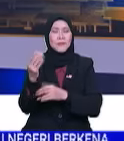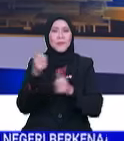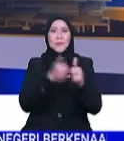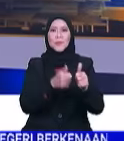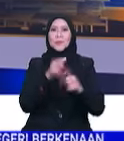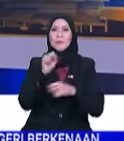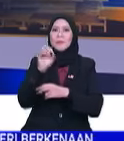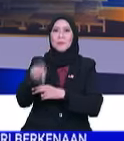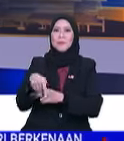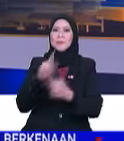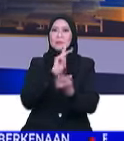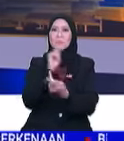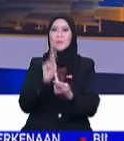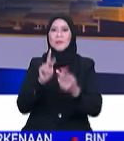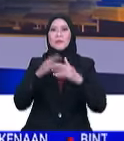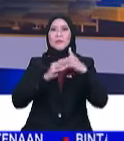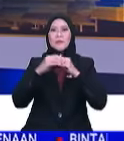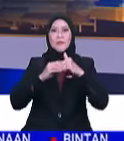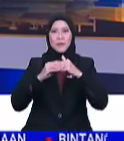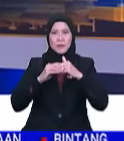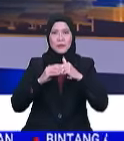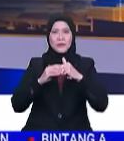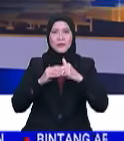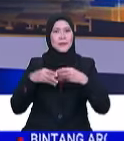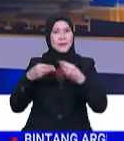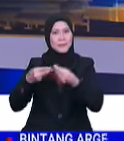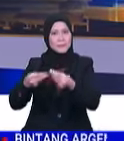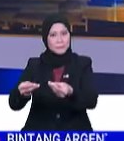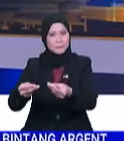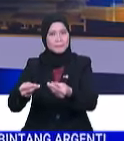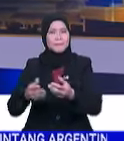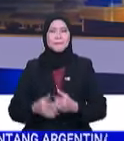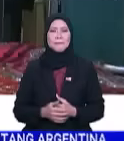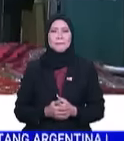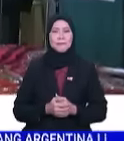SOP bersesuaian dengan kelonggaran yang diberikan.